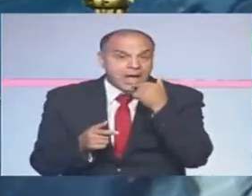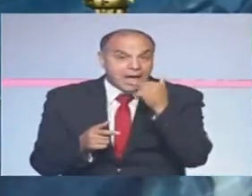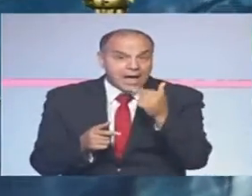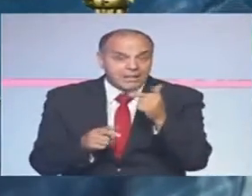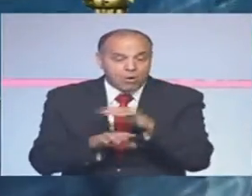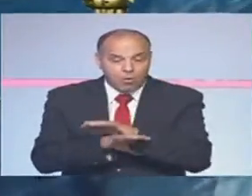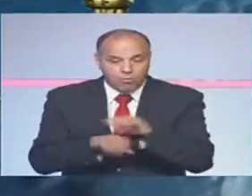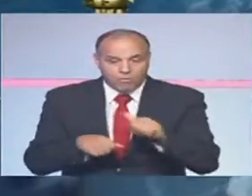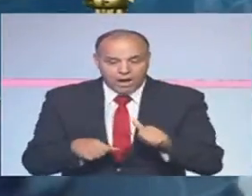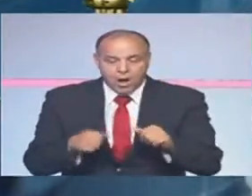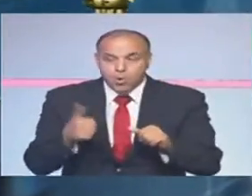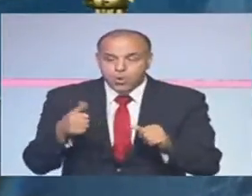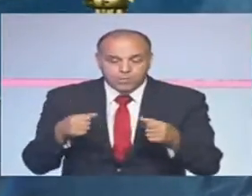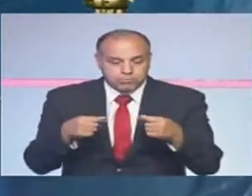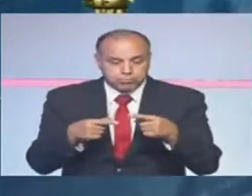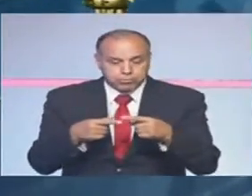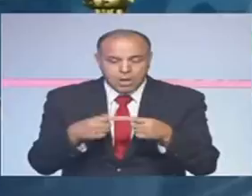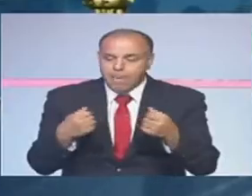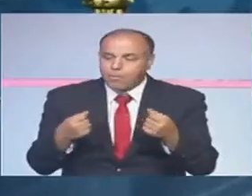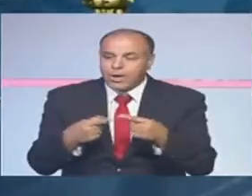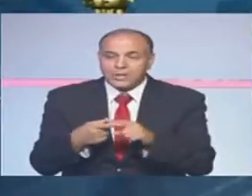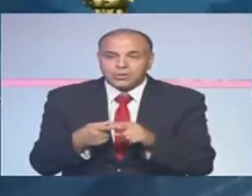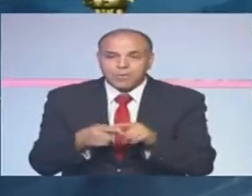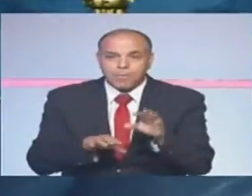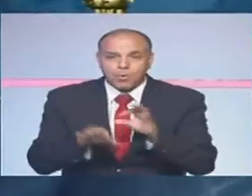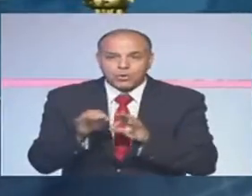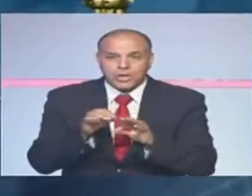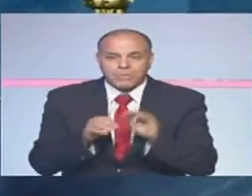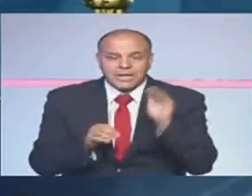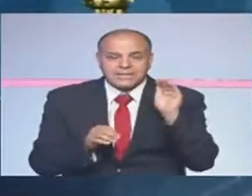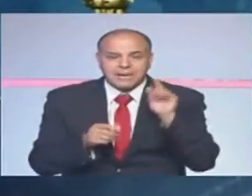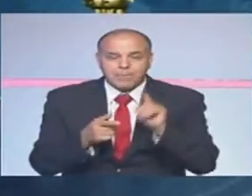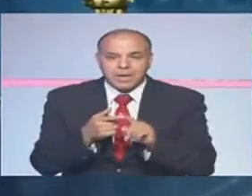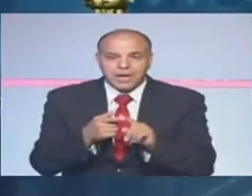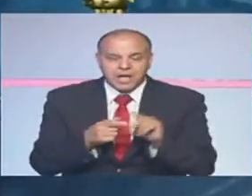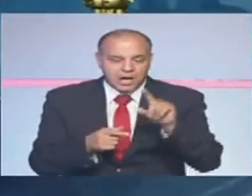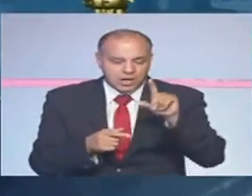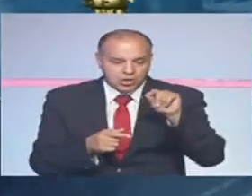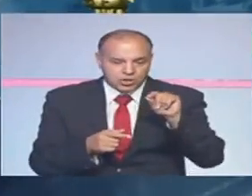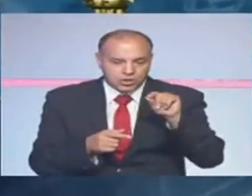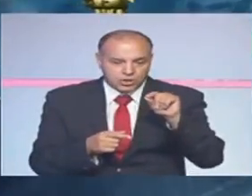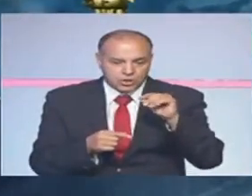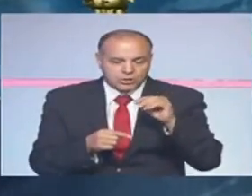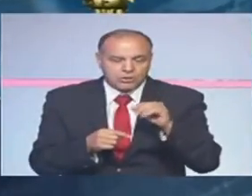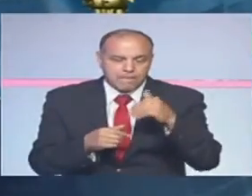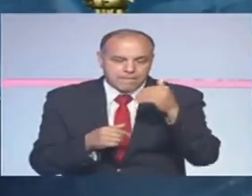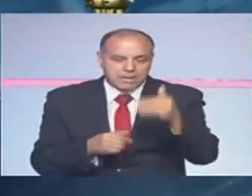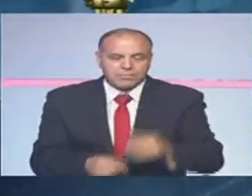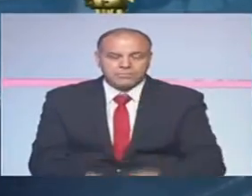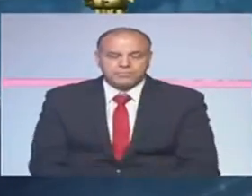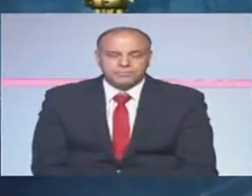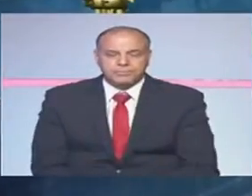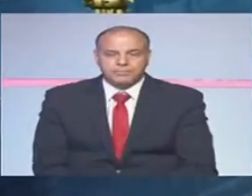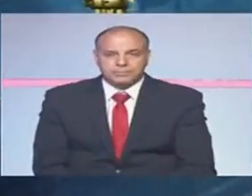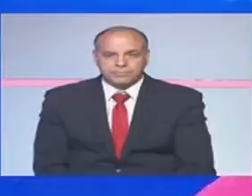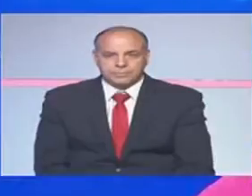ان يختتم الدور الاول لملاقاه منتخبها في العشرين من الشهر ذاته